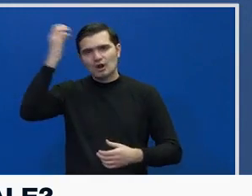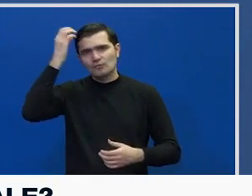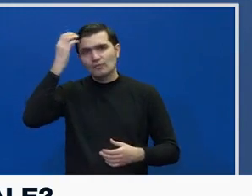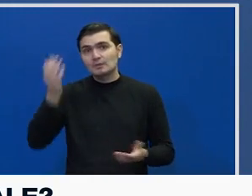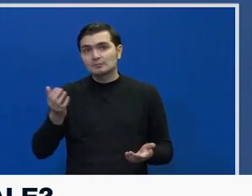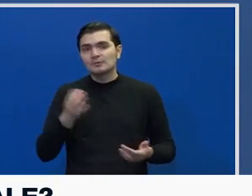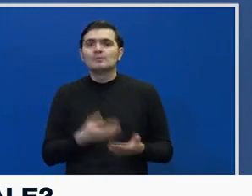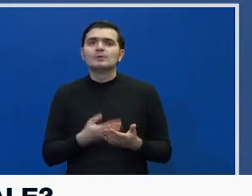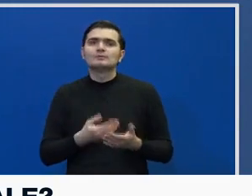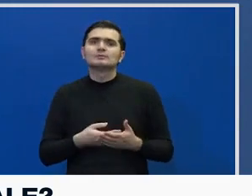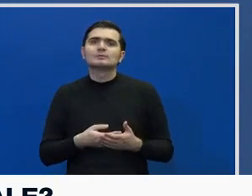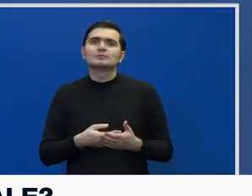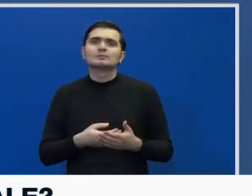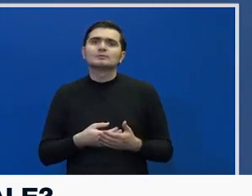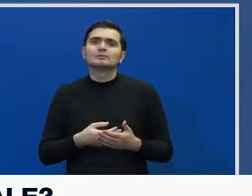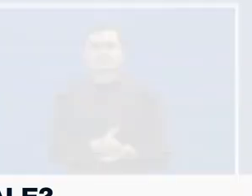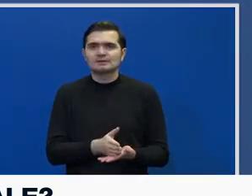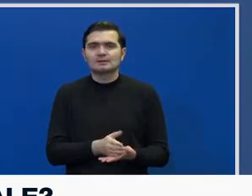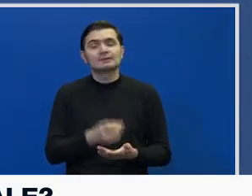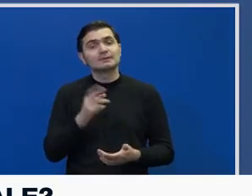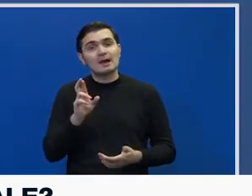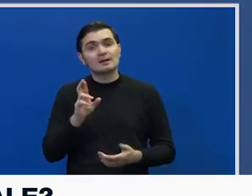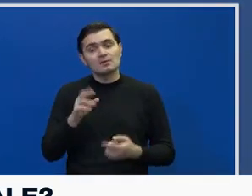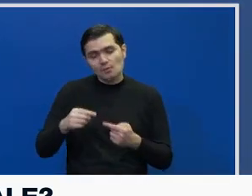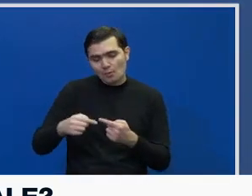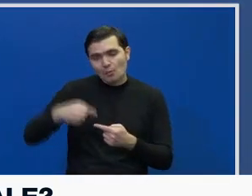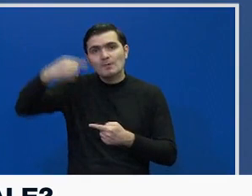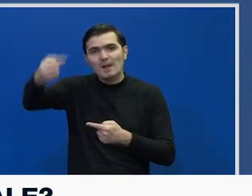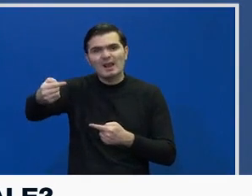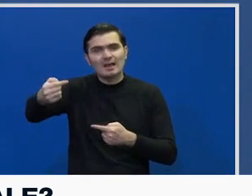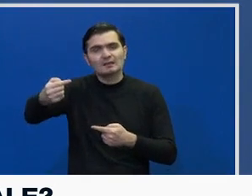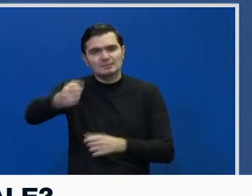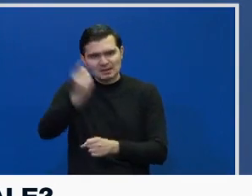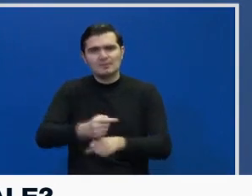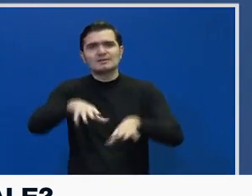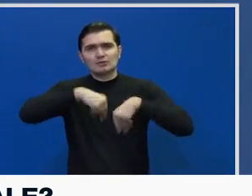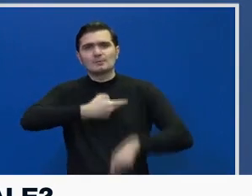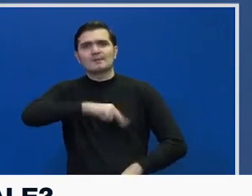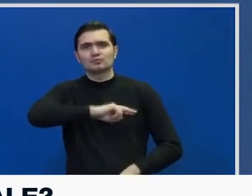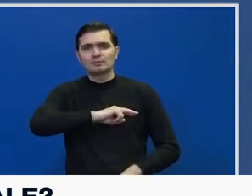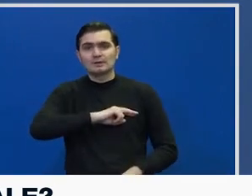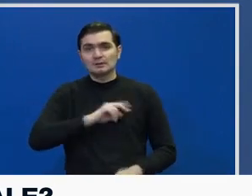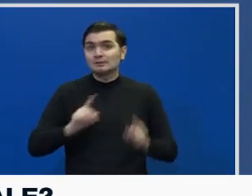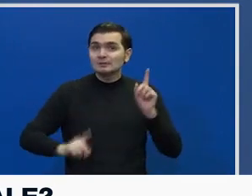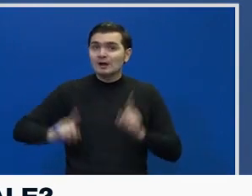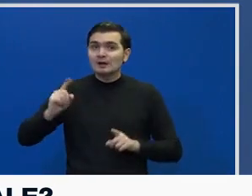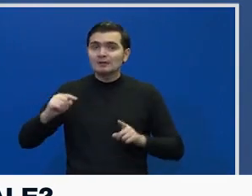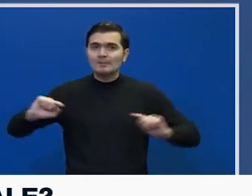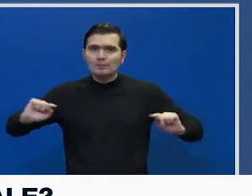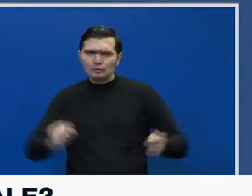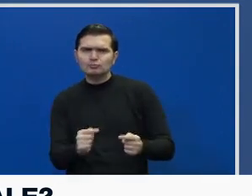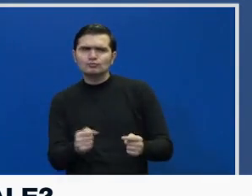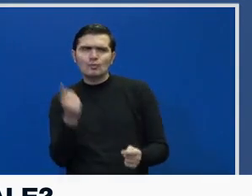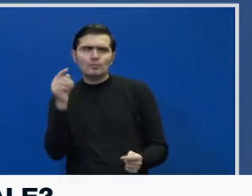guvernului, care este calea de urmat. Consecințele trebuie asumate. Dacă se produce o destabilizare la